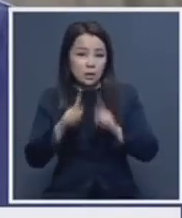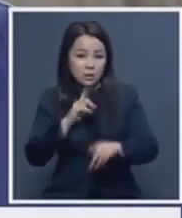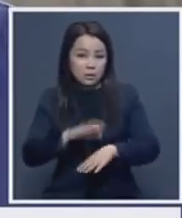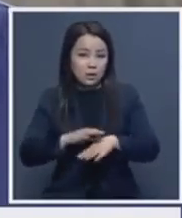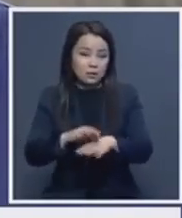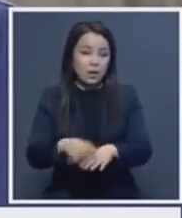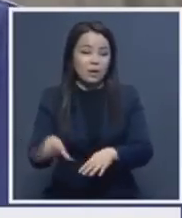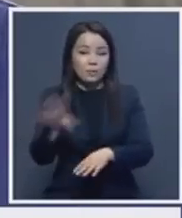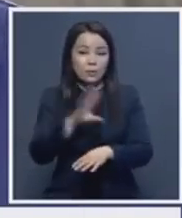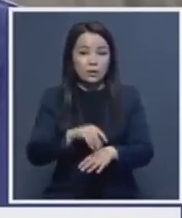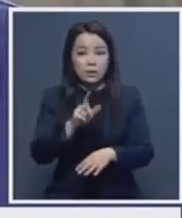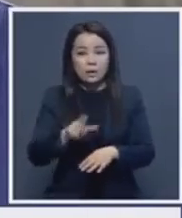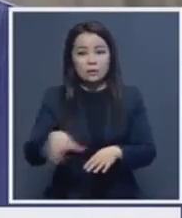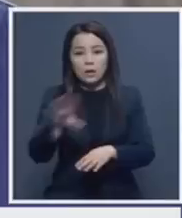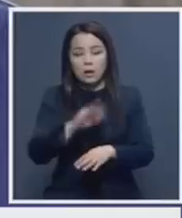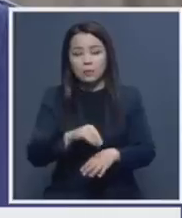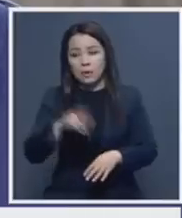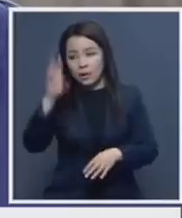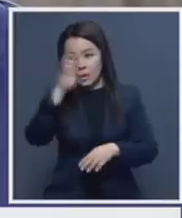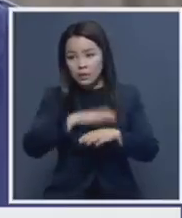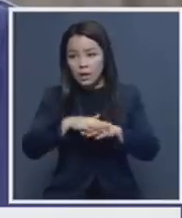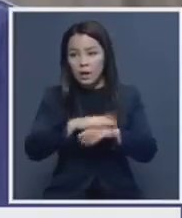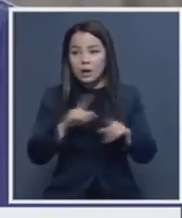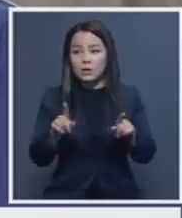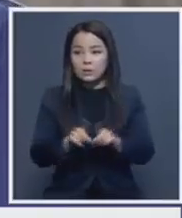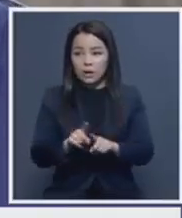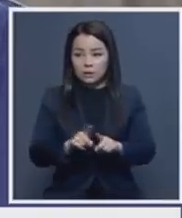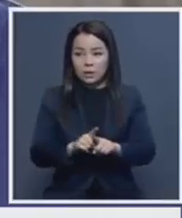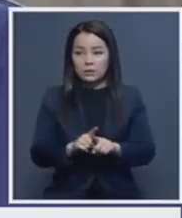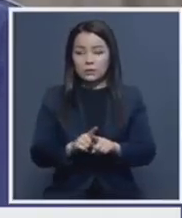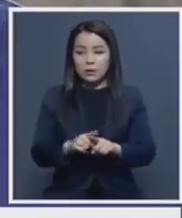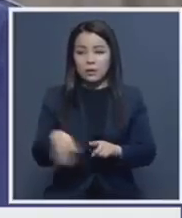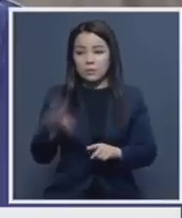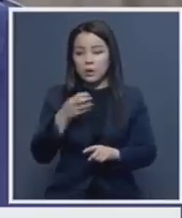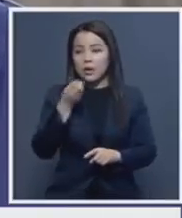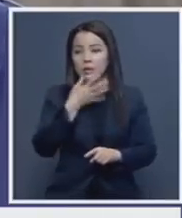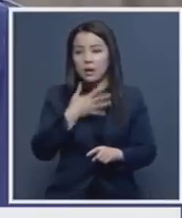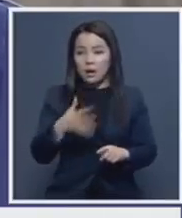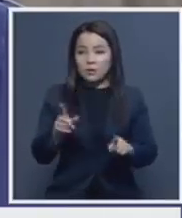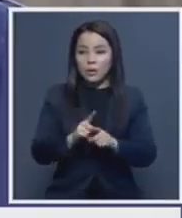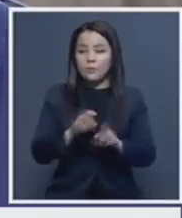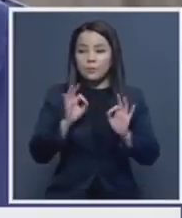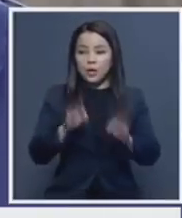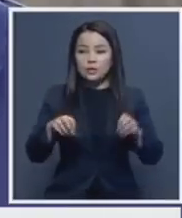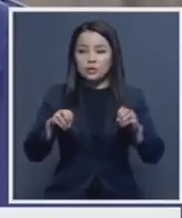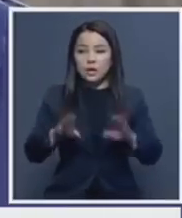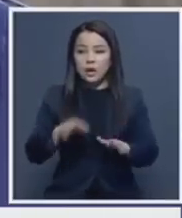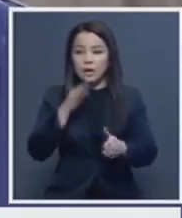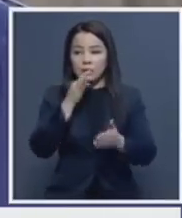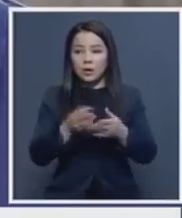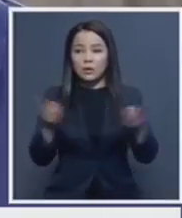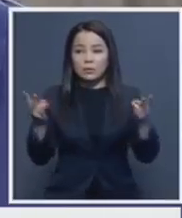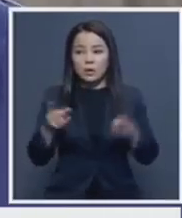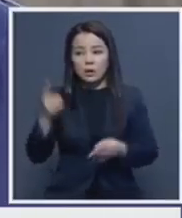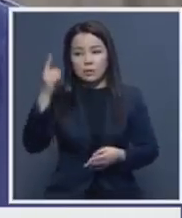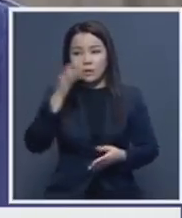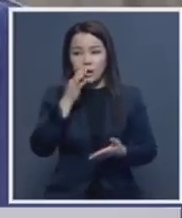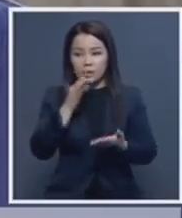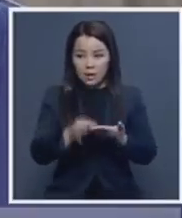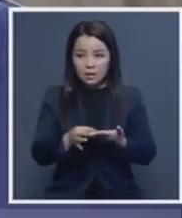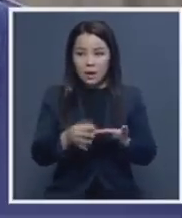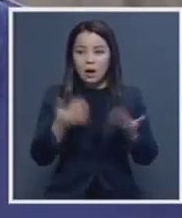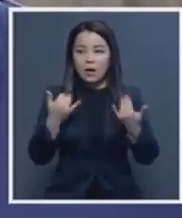халықтың әл-ауқаты бар. Елде отқан жағдайлар бәр жақшағынан дұрыс шешімдер шығады деп ойлаймын. Бізде енді осы жамбыл